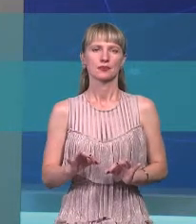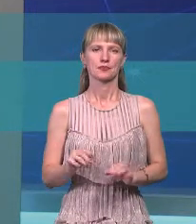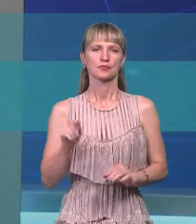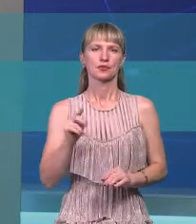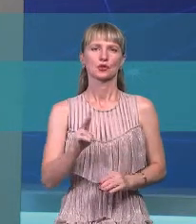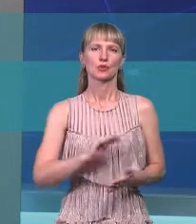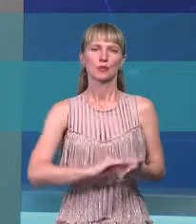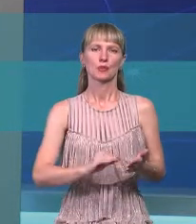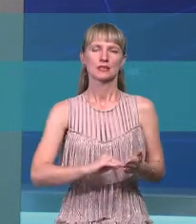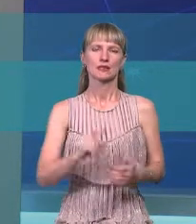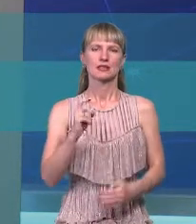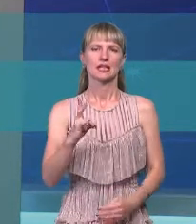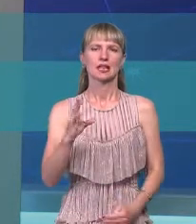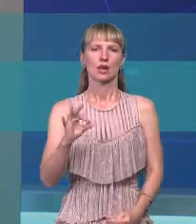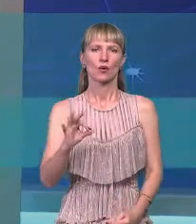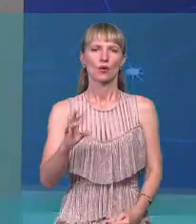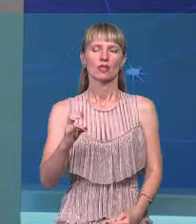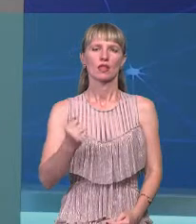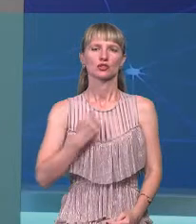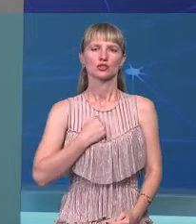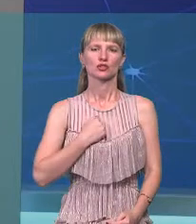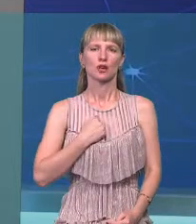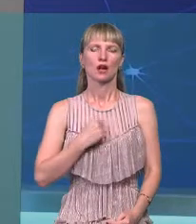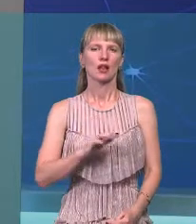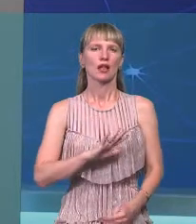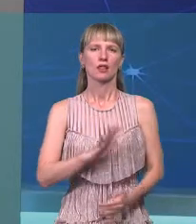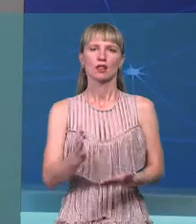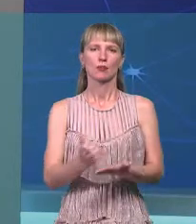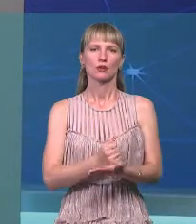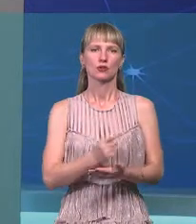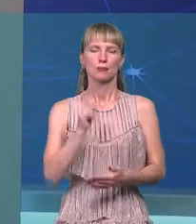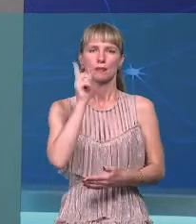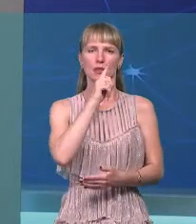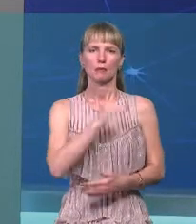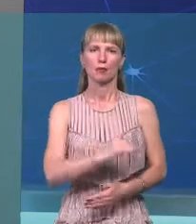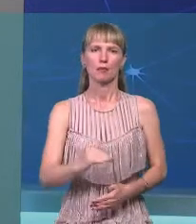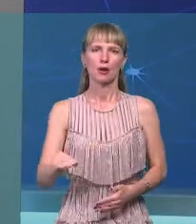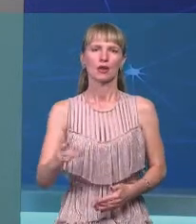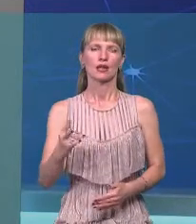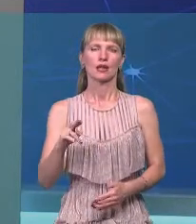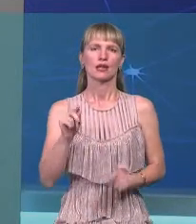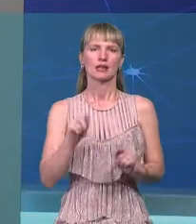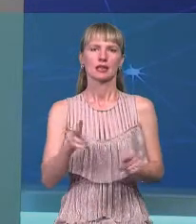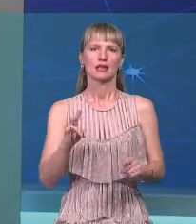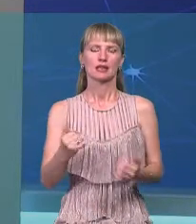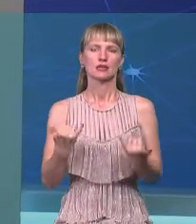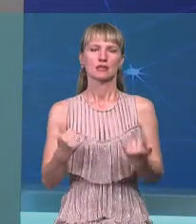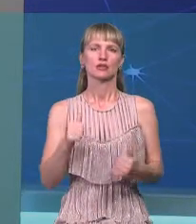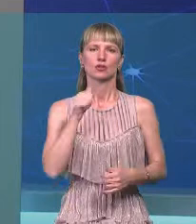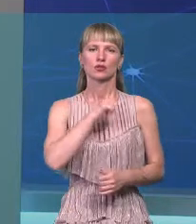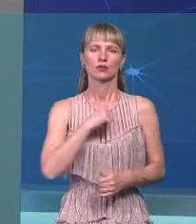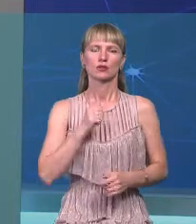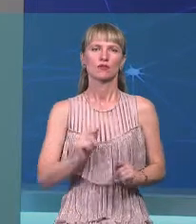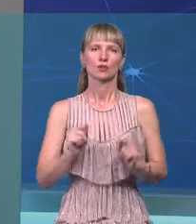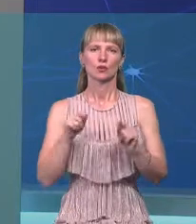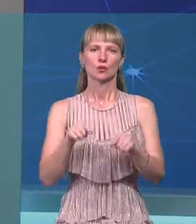тих, хто писав зовнішнє незалежне оцінювання, на жаль, не досягли мінімального порогу, і для них на сьогоднішній рік, в цьому році,